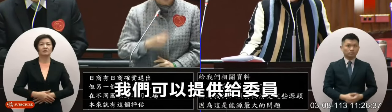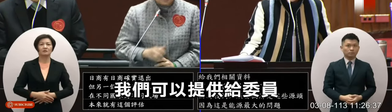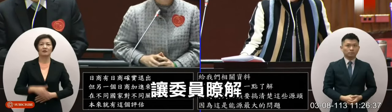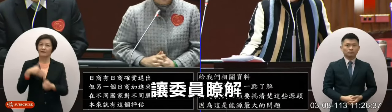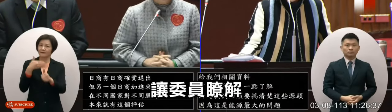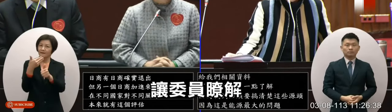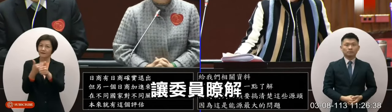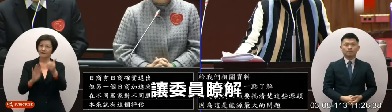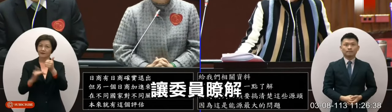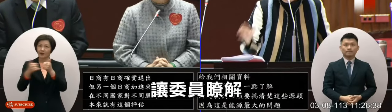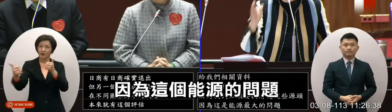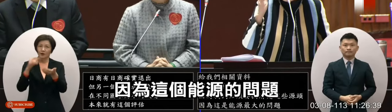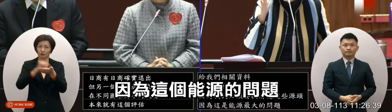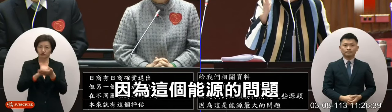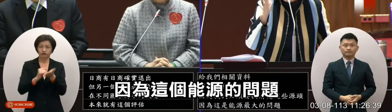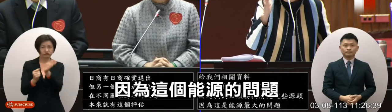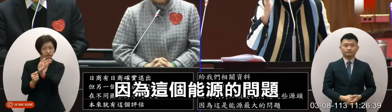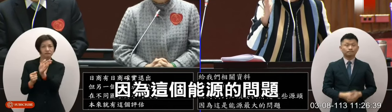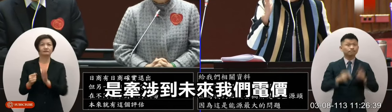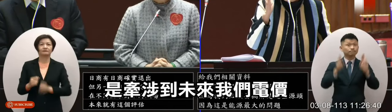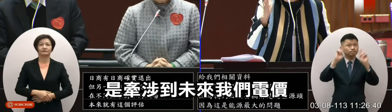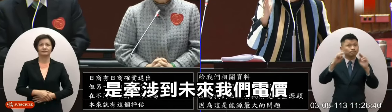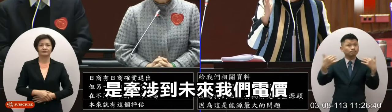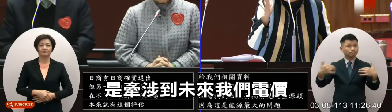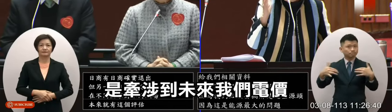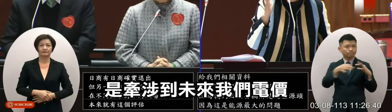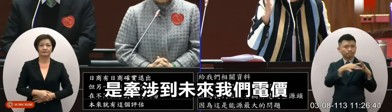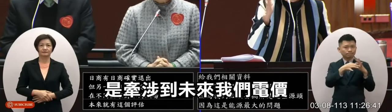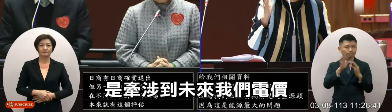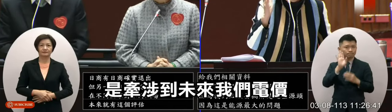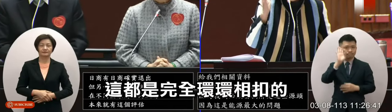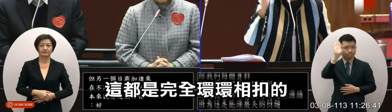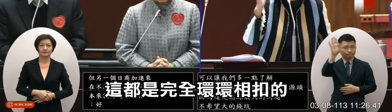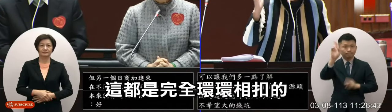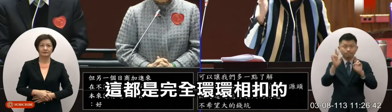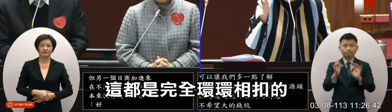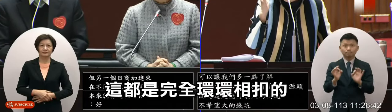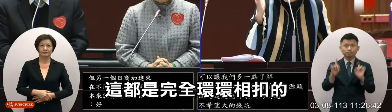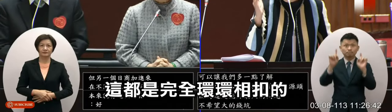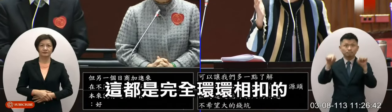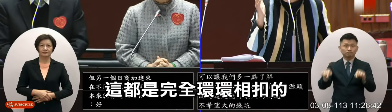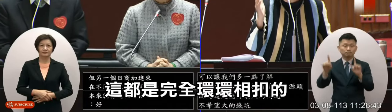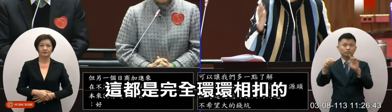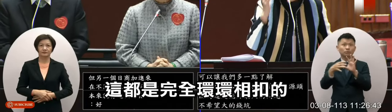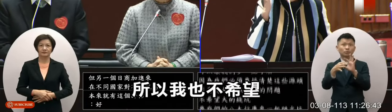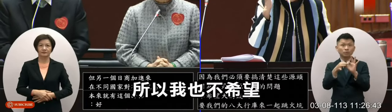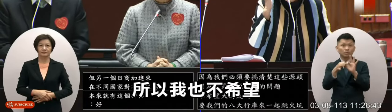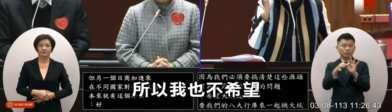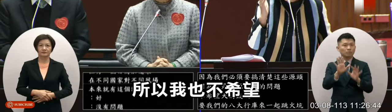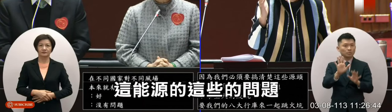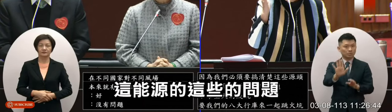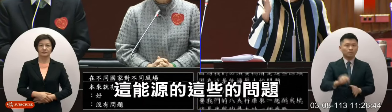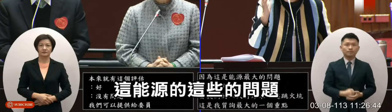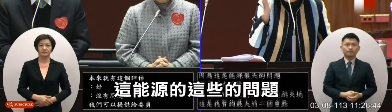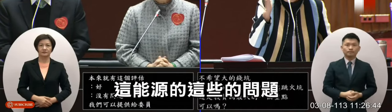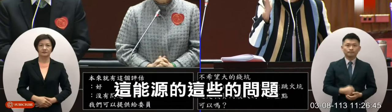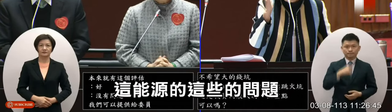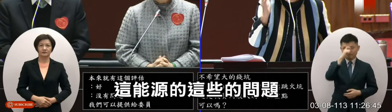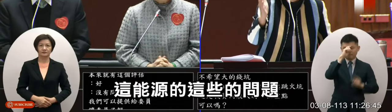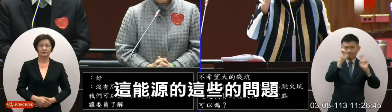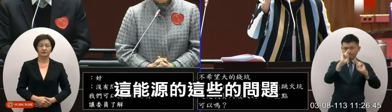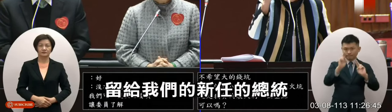供给委员，让委员了解。 因为这个能源的问题是牵涉到未来我们电价，这都是完全环环相扣的，所以我也不希望这能源